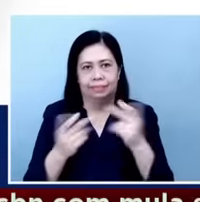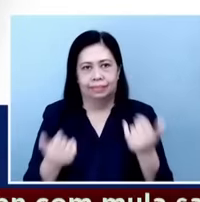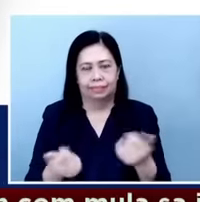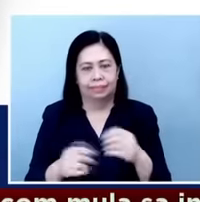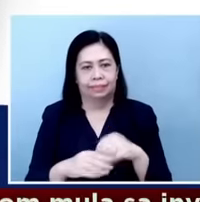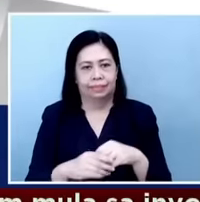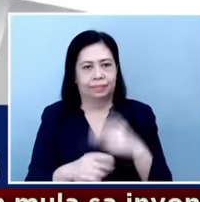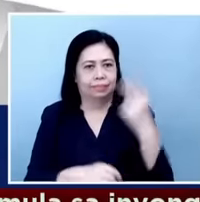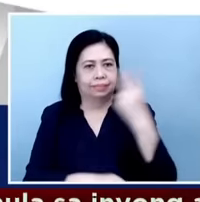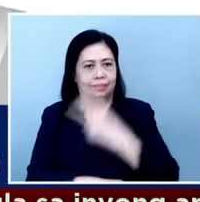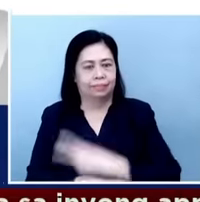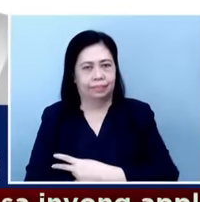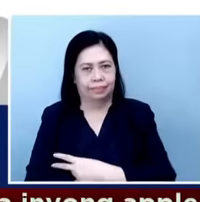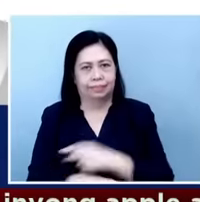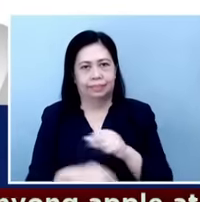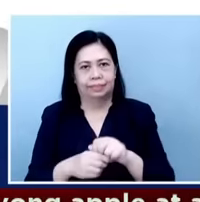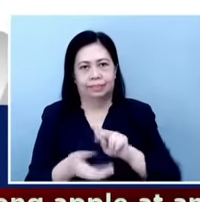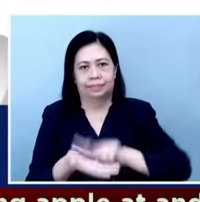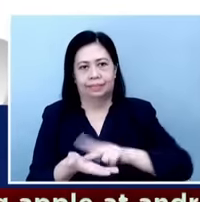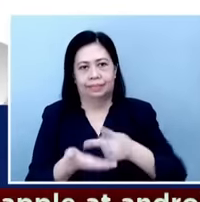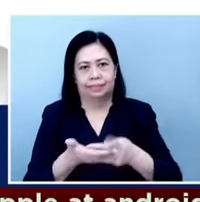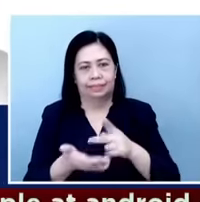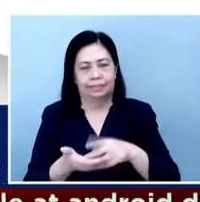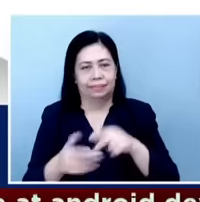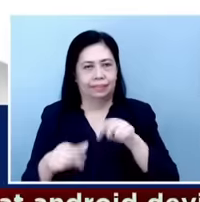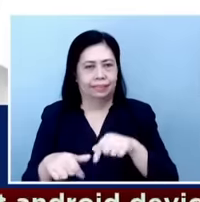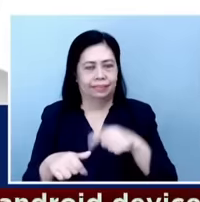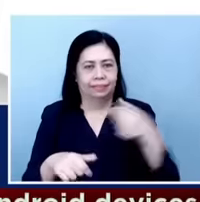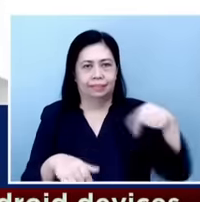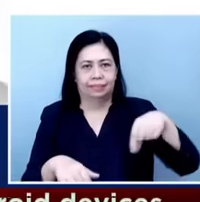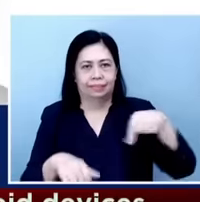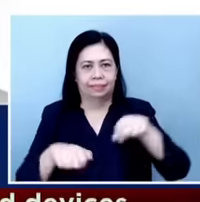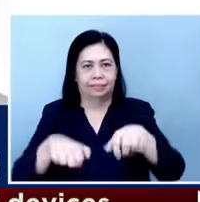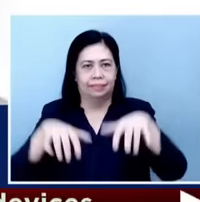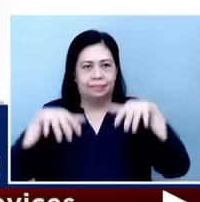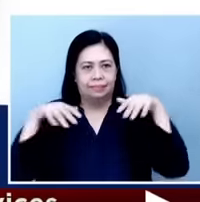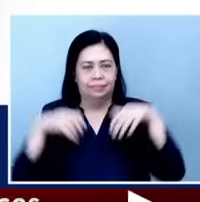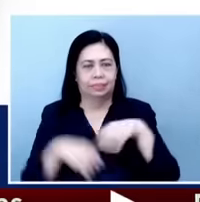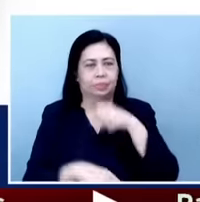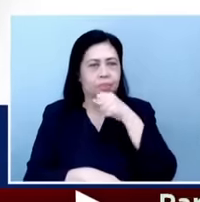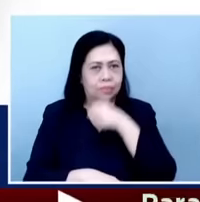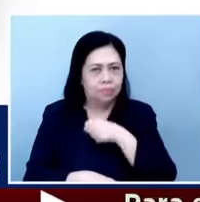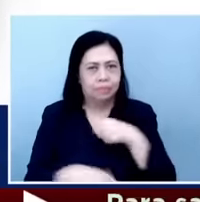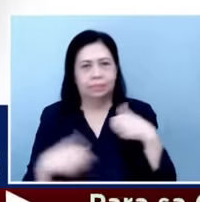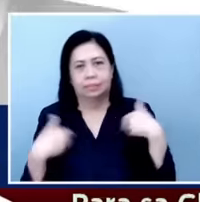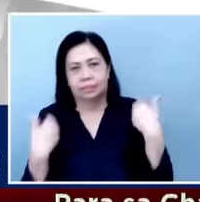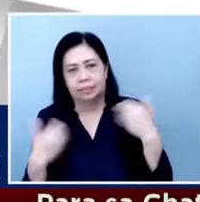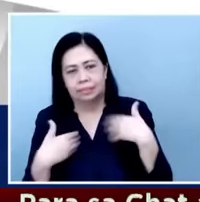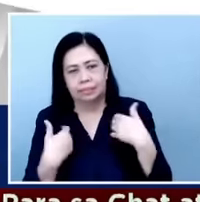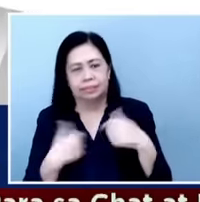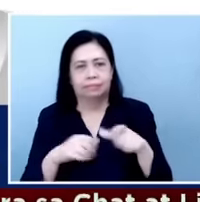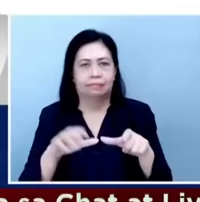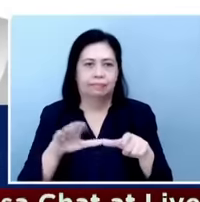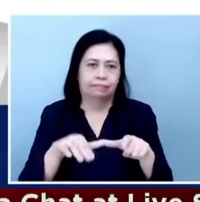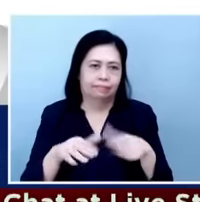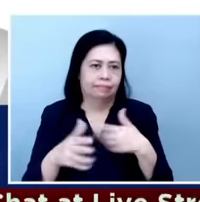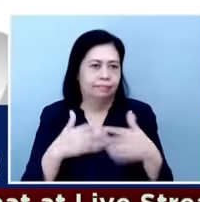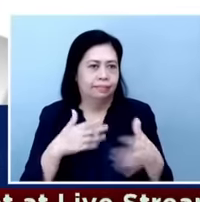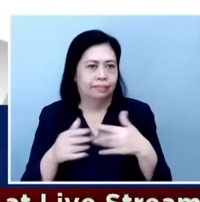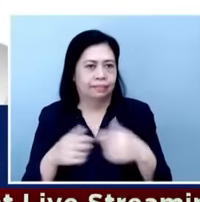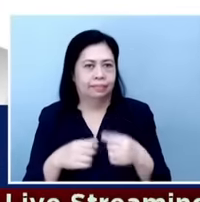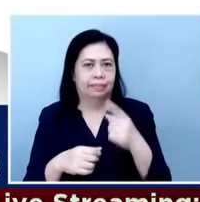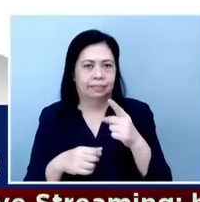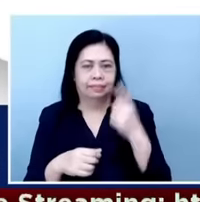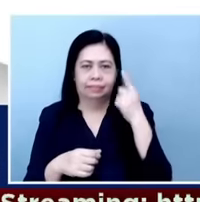dalawang araw na mobile kitchen sa Quirino Grandstand. Matanda, bata, o may kapansanan man, iisa ang